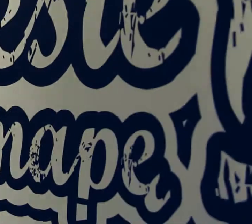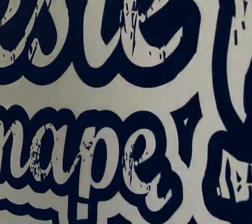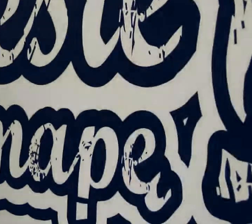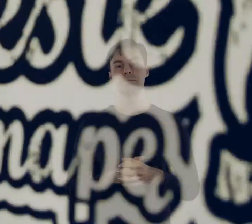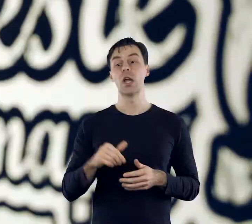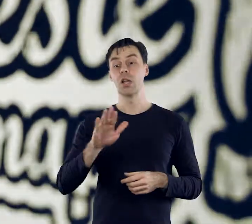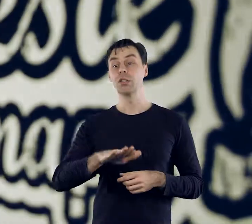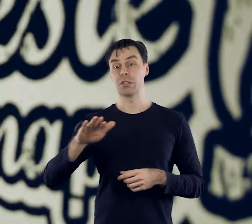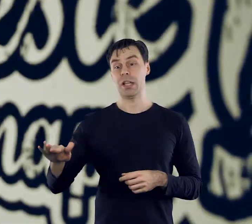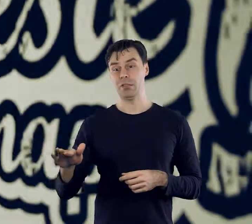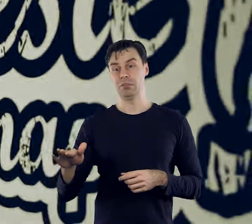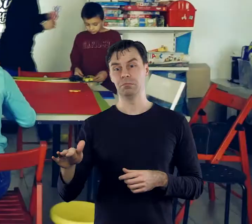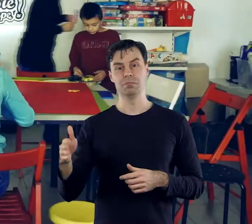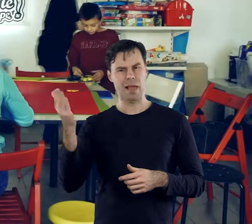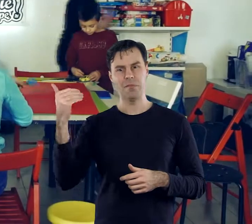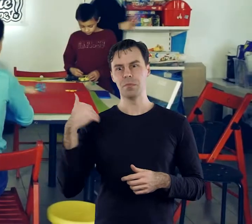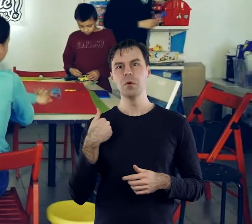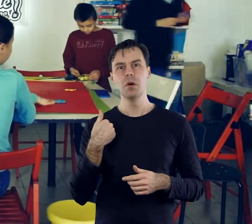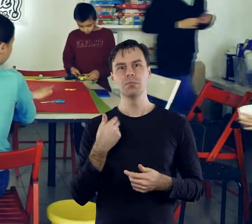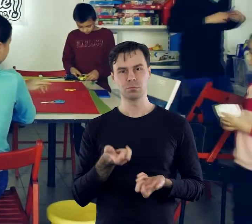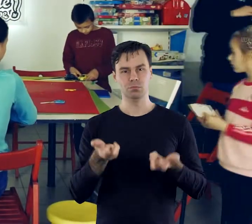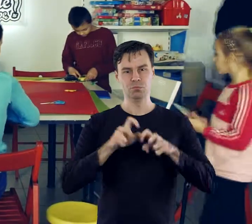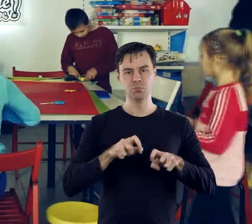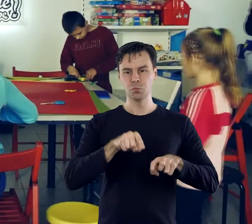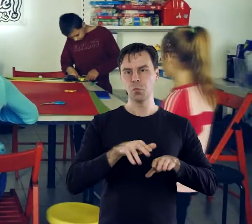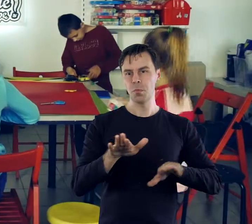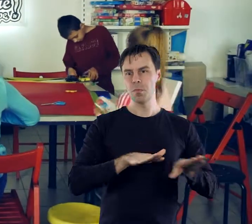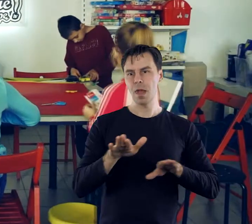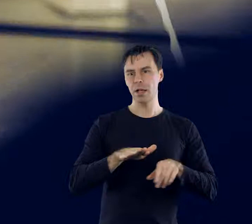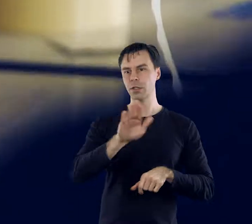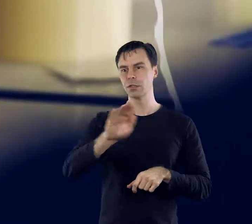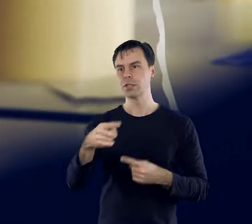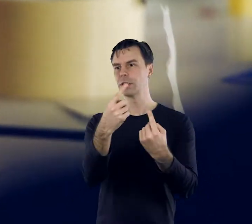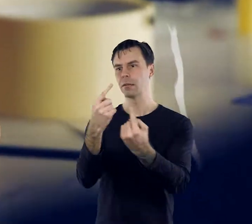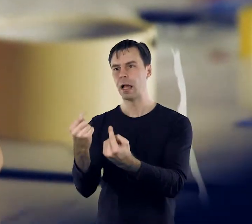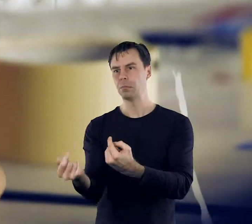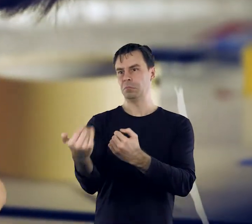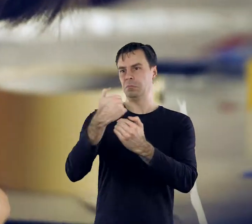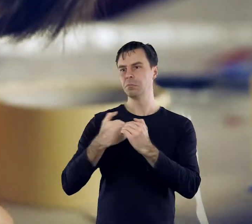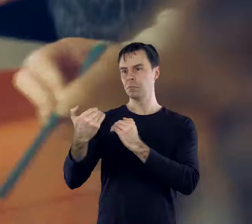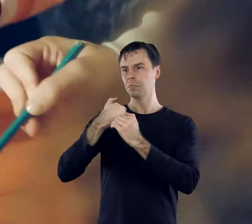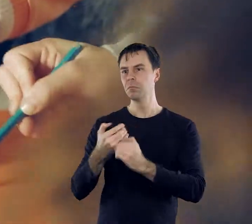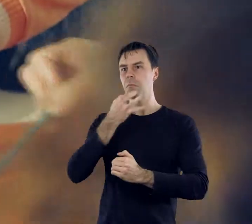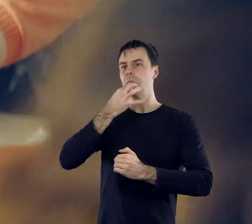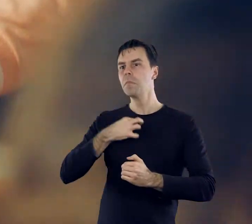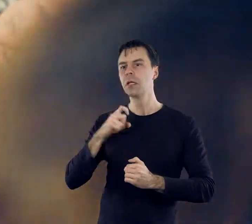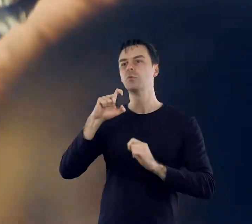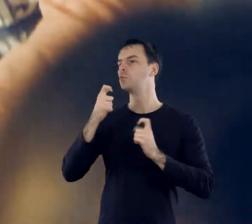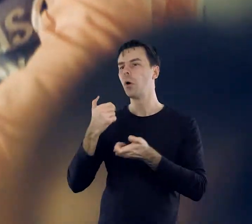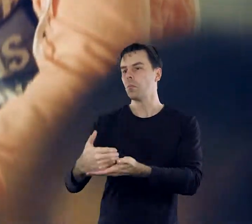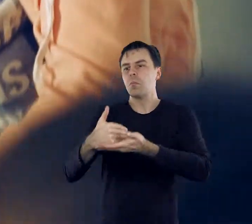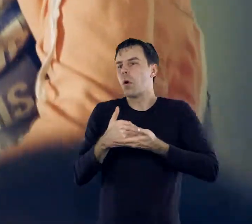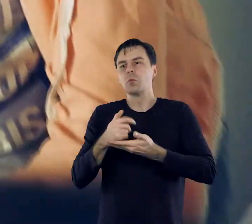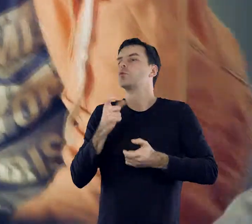Ponieważ dzieciaki w momencie pojawienia się tego miejsca, dzieciaki same zaczęły przychodzić, z ulicy wchodzić i pytać się, co